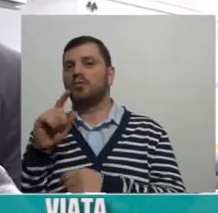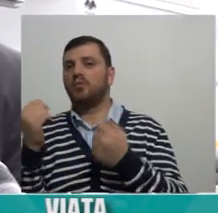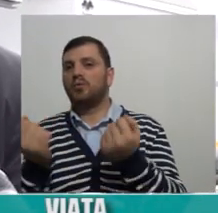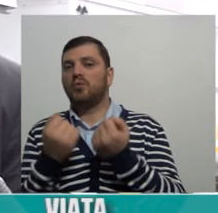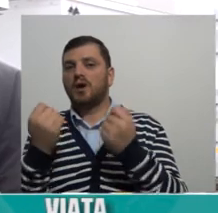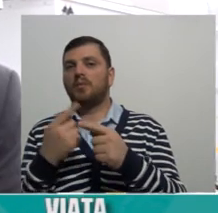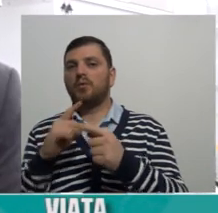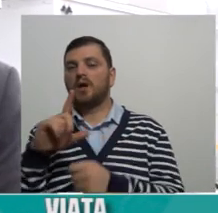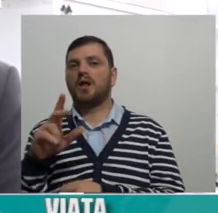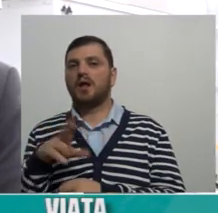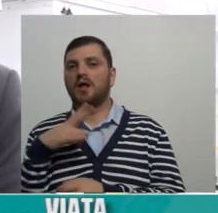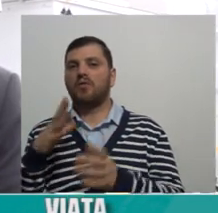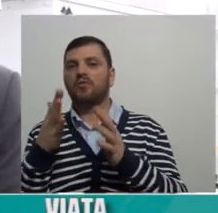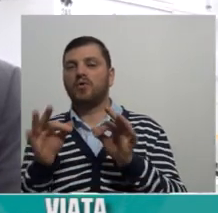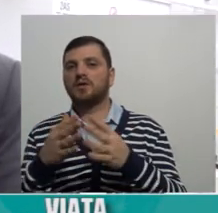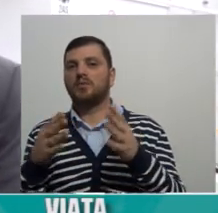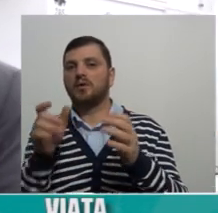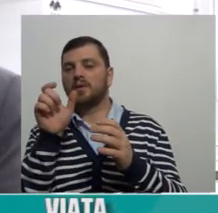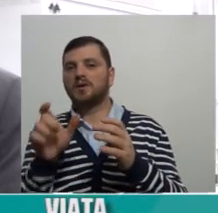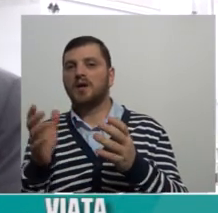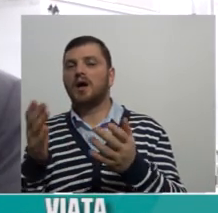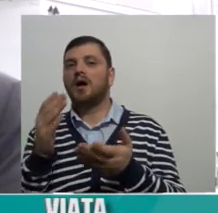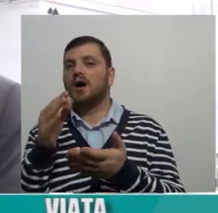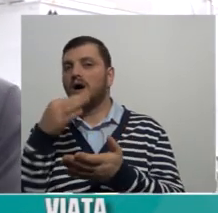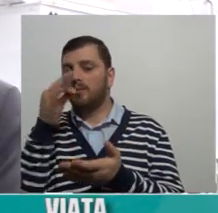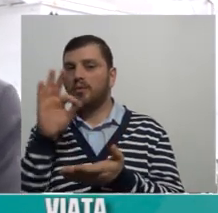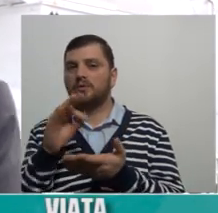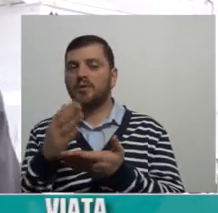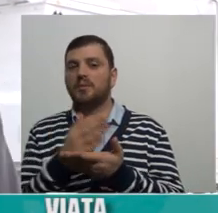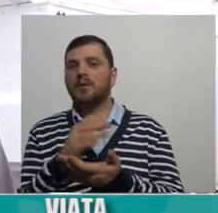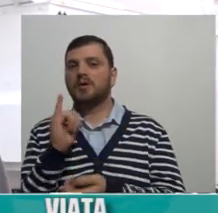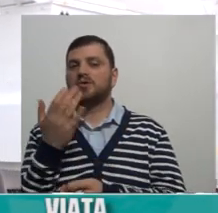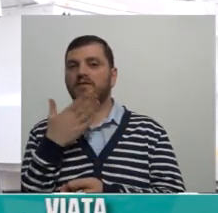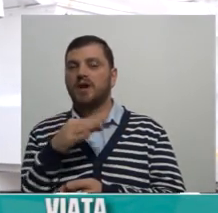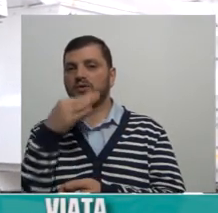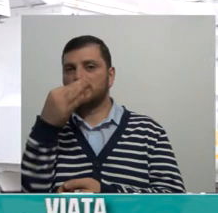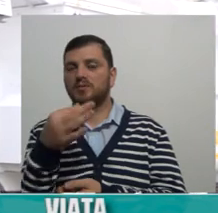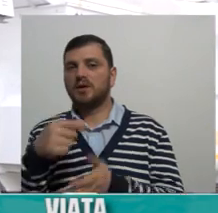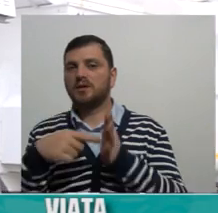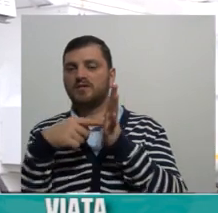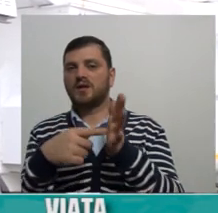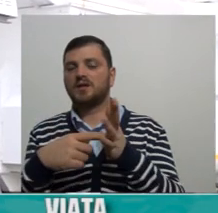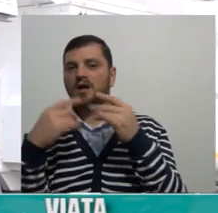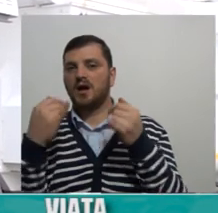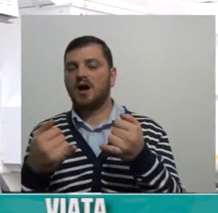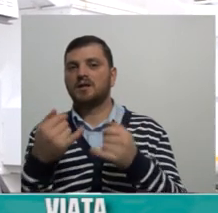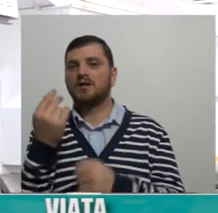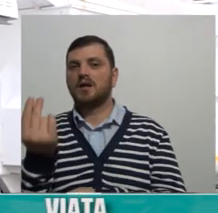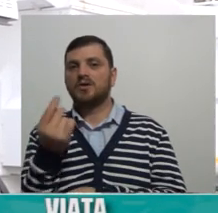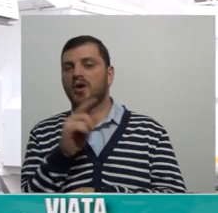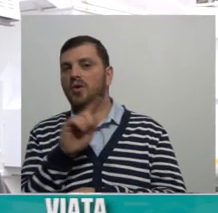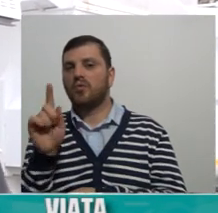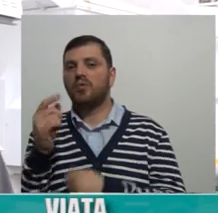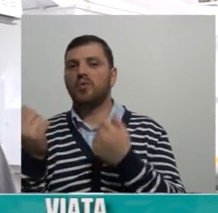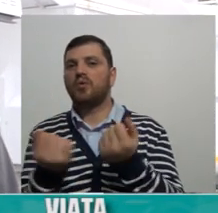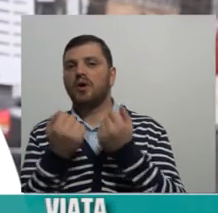nu lucrăm cu ele. Sunt foarte mulți care au ridicat această problemă și vreau să vă arăt astăzi de ce